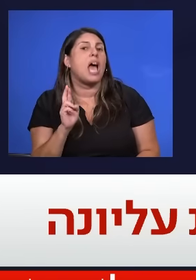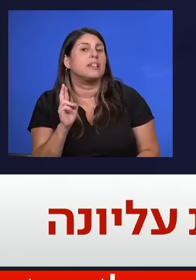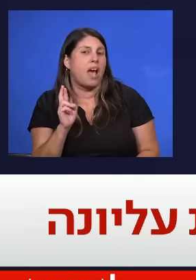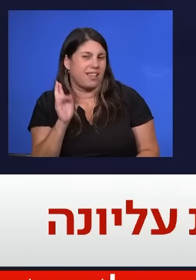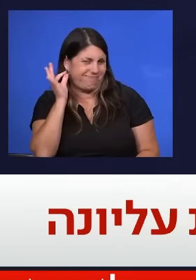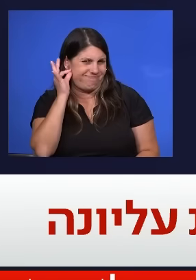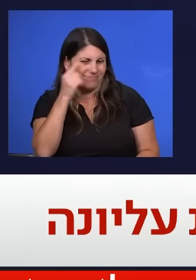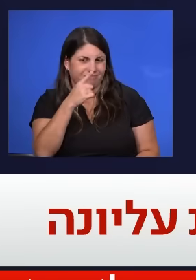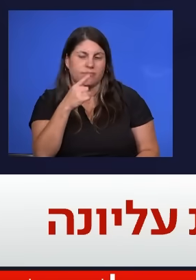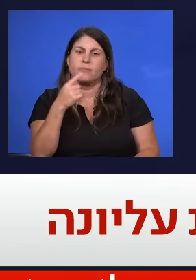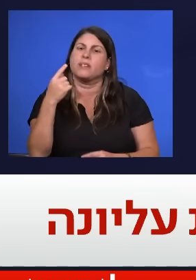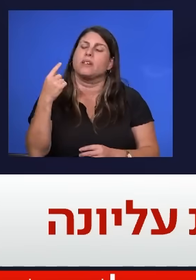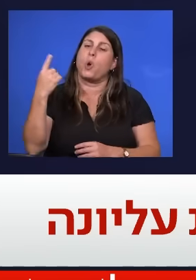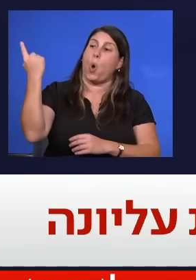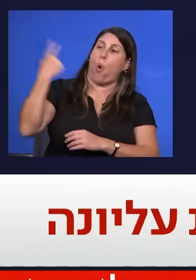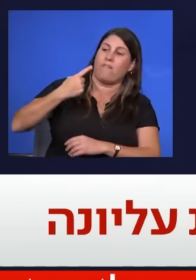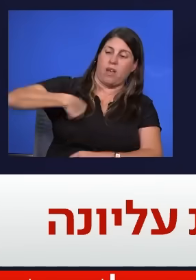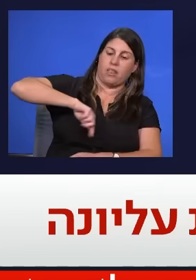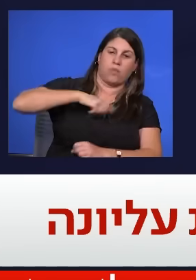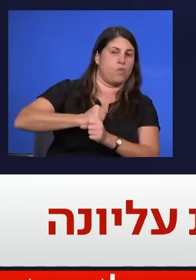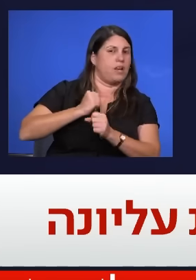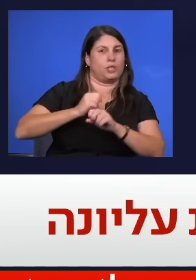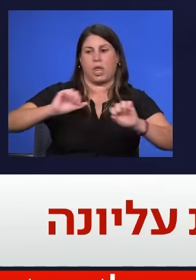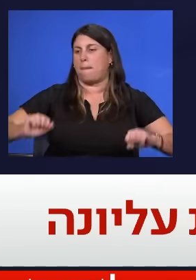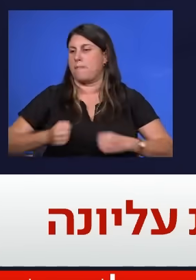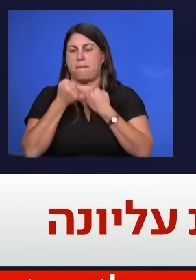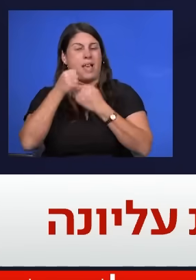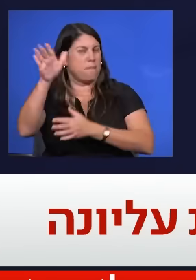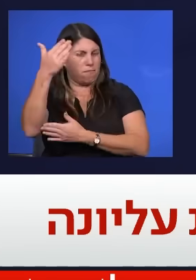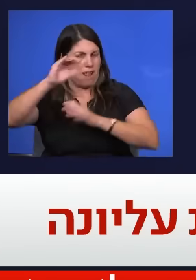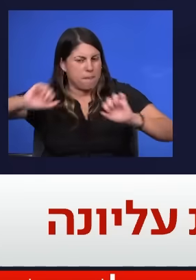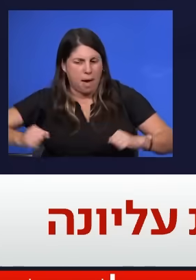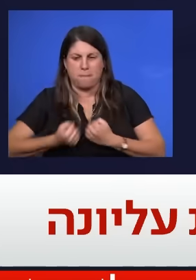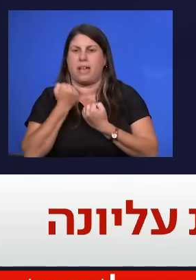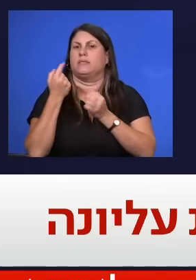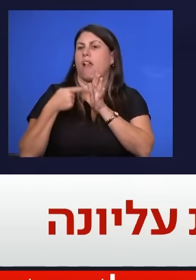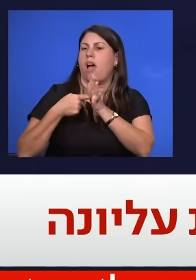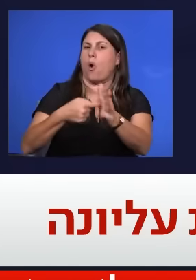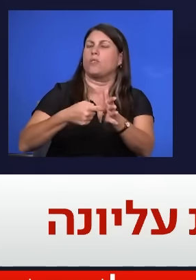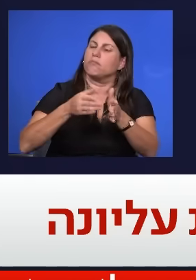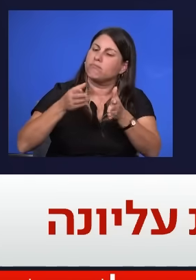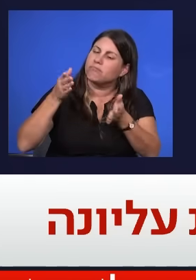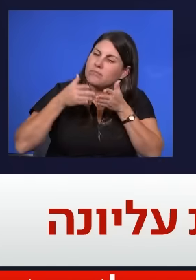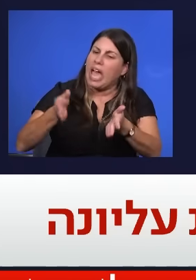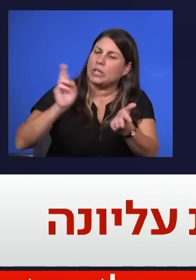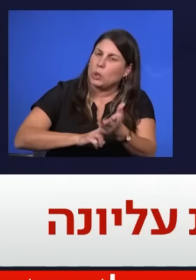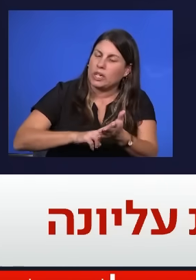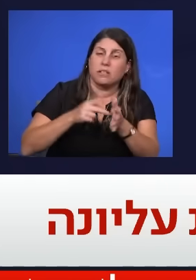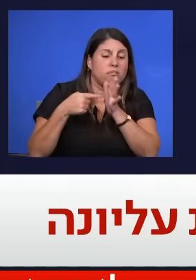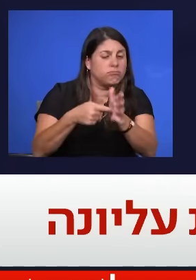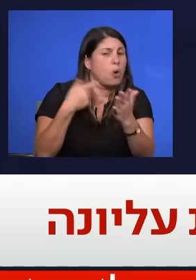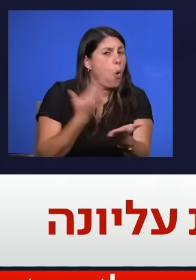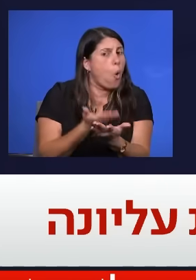לעשות מאמץ לאומי על מנת להראות את צדקת דרכנו ועל מנת להראות את ההוכחות שעומדות